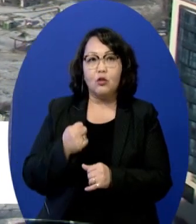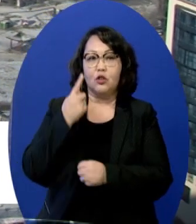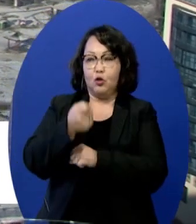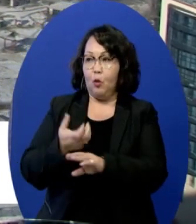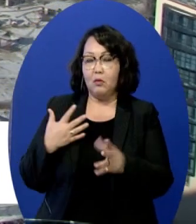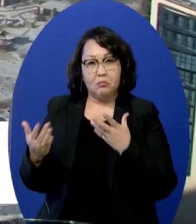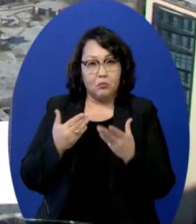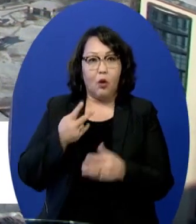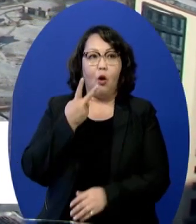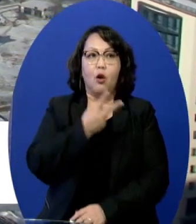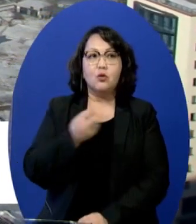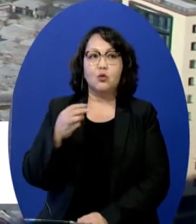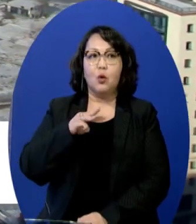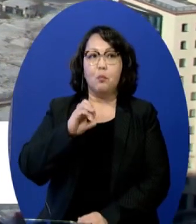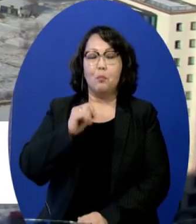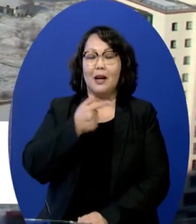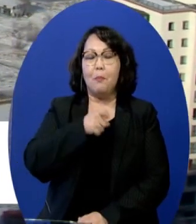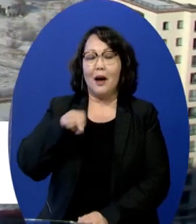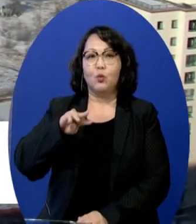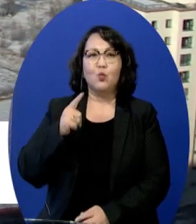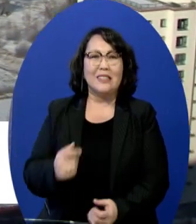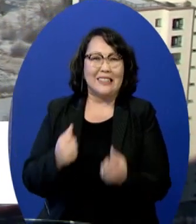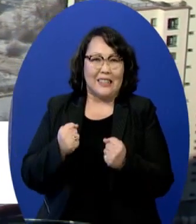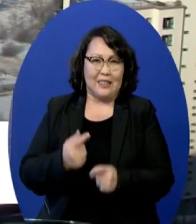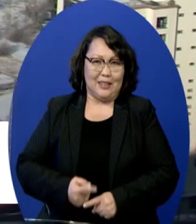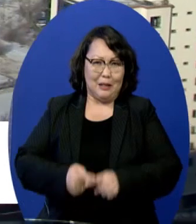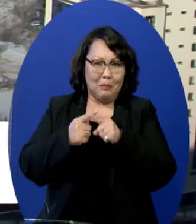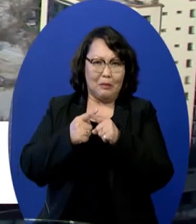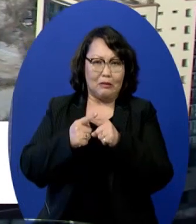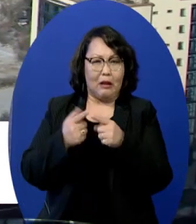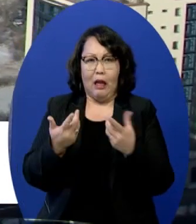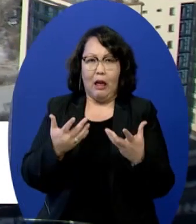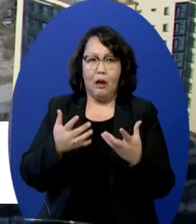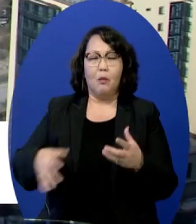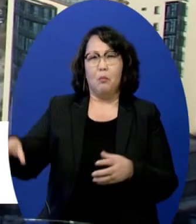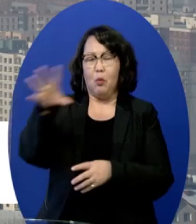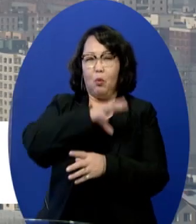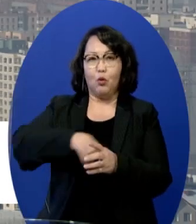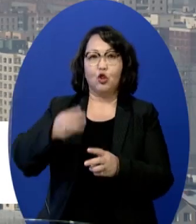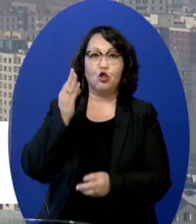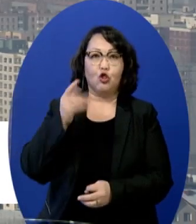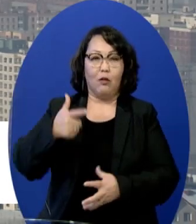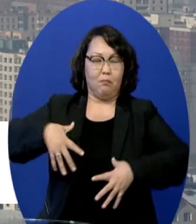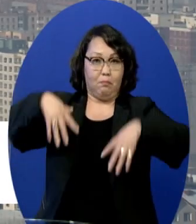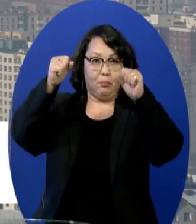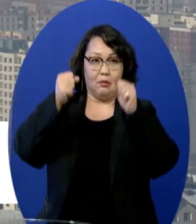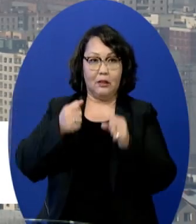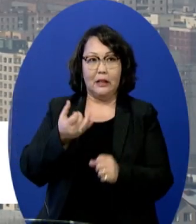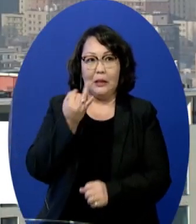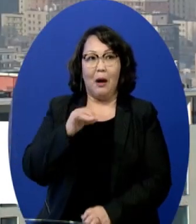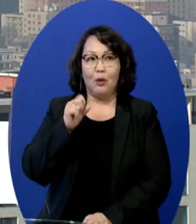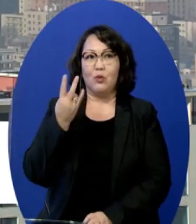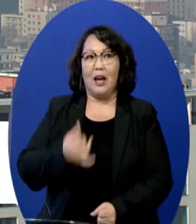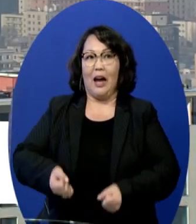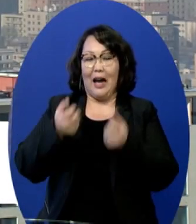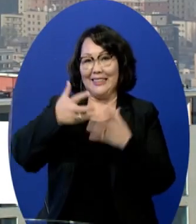200 орчим мегаватаар өссөн эрчим хүчний хэрэглээг хянахгүй бол цаашид улс орон даяараа тэгс усалт хийх эрсдэл үүсэт байсан юм. Тиймээс өнөөдөр